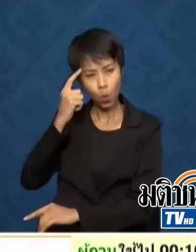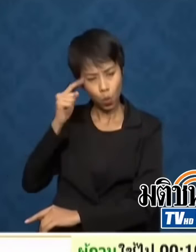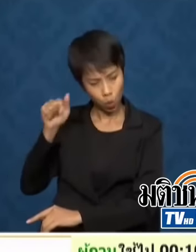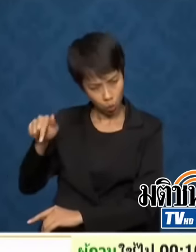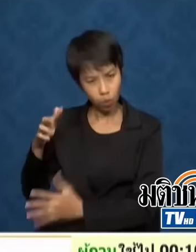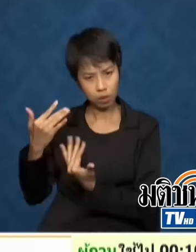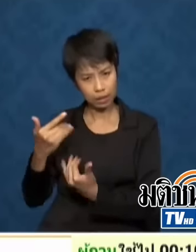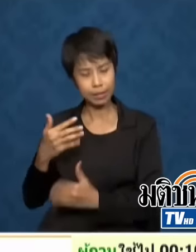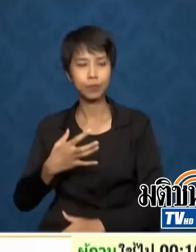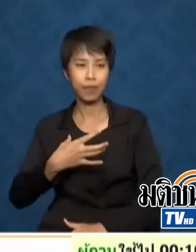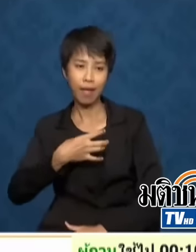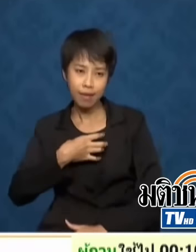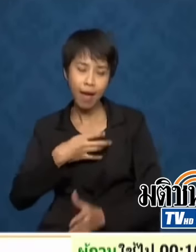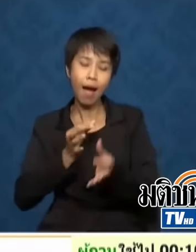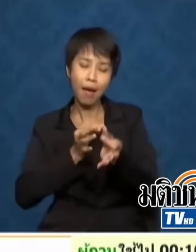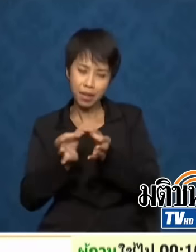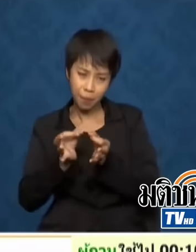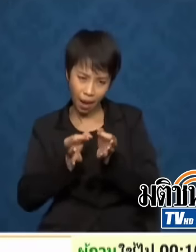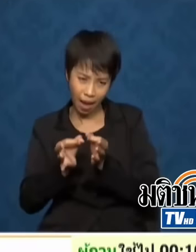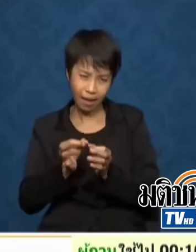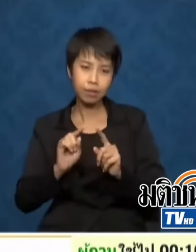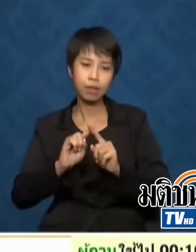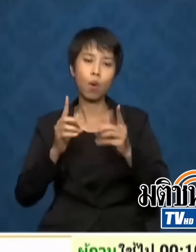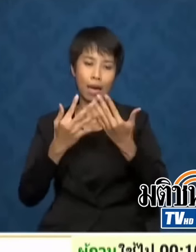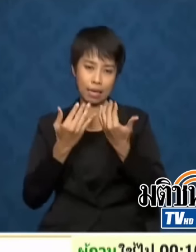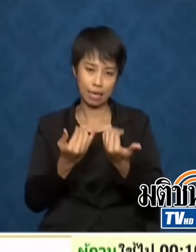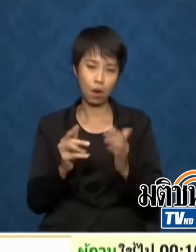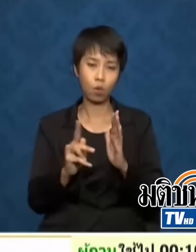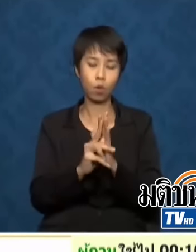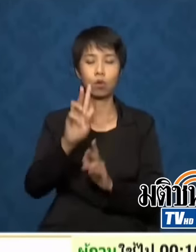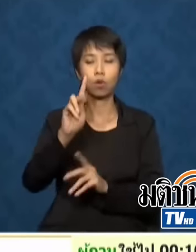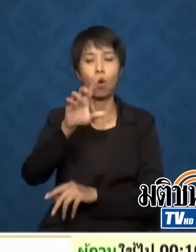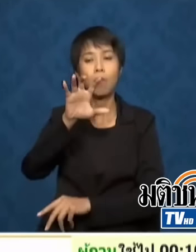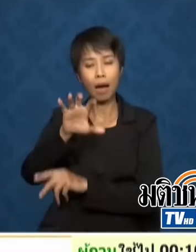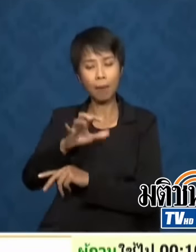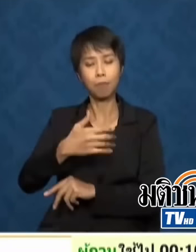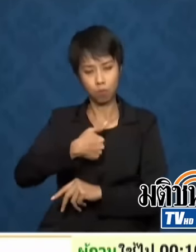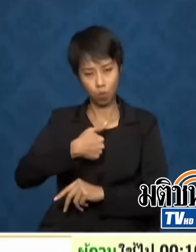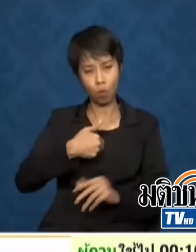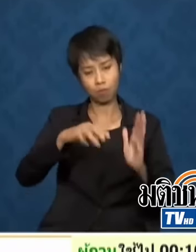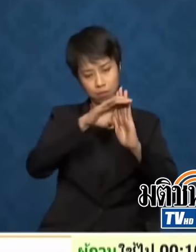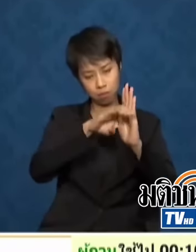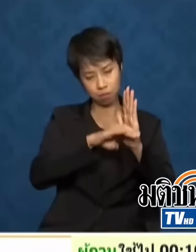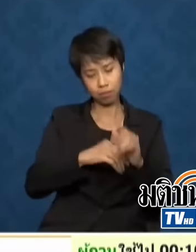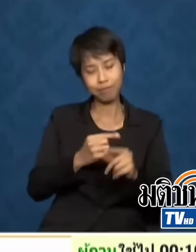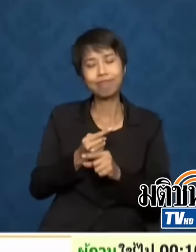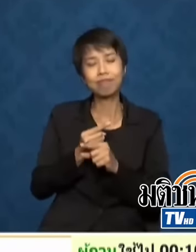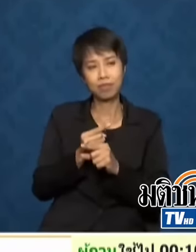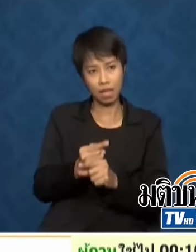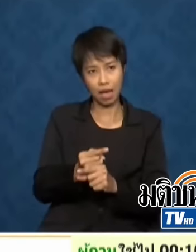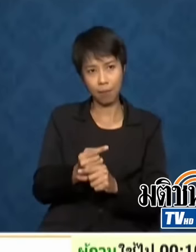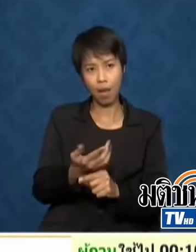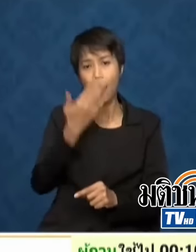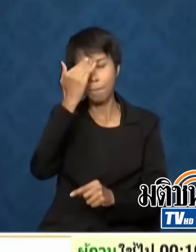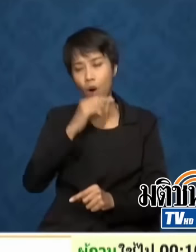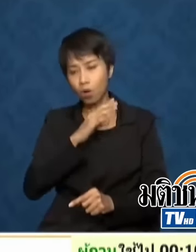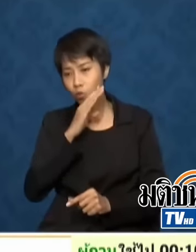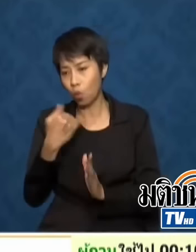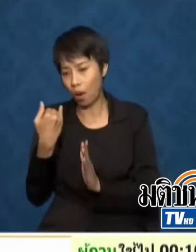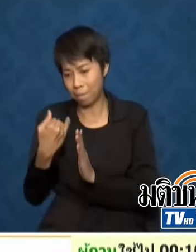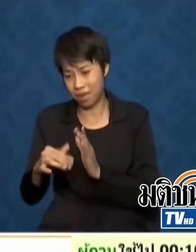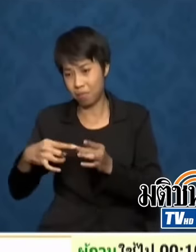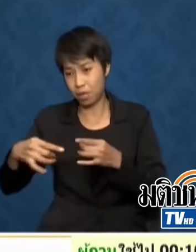ยต้องการดำเนินการแต่ว่าข้อบังคับผมต้องดำเนินการตามนั้นผมไปทำผิดข้อบังคับไม่ได้เดี๋ยวปีประท้วงท่านถามได้เลย